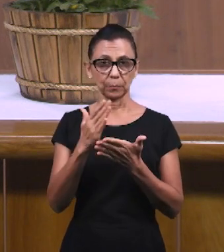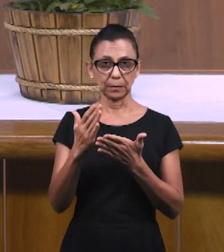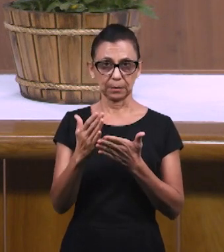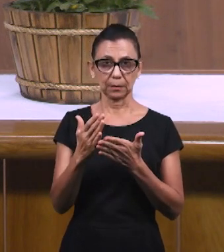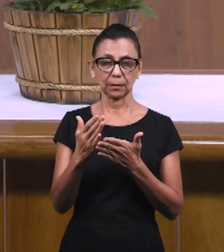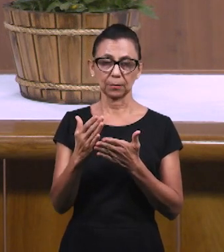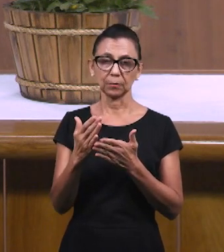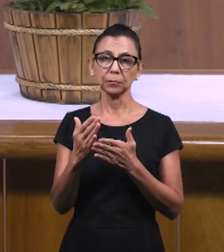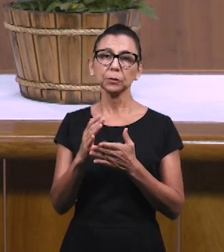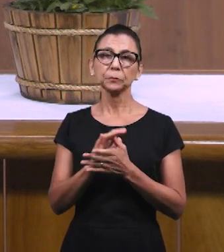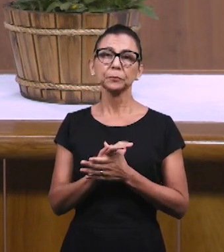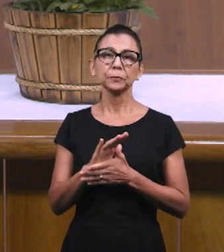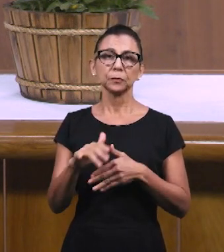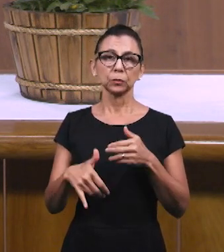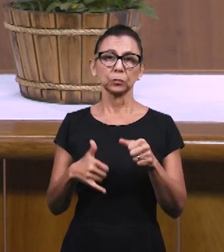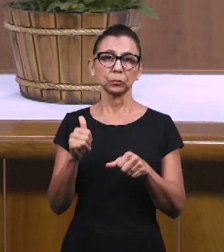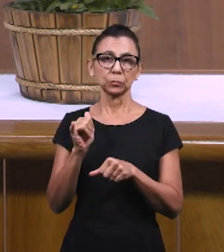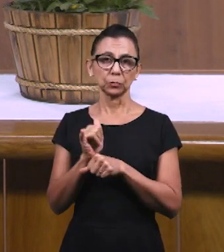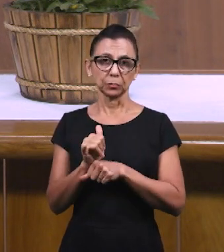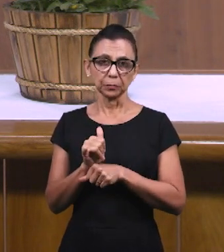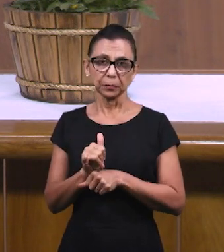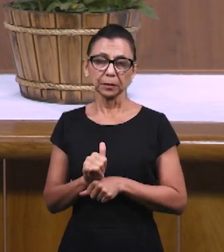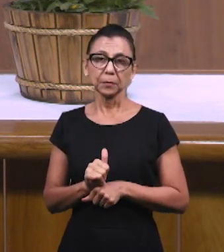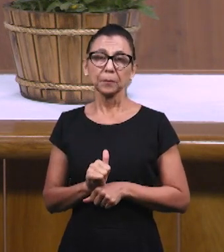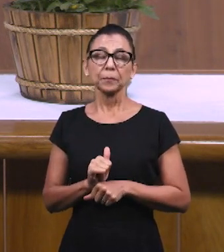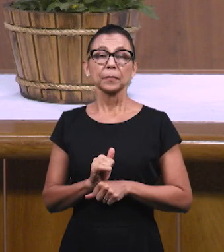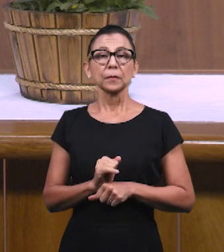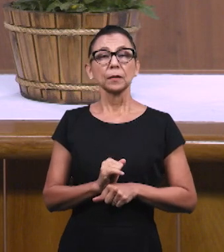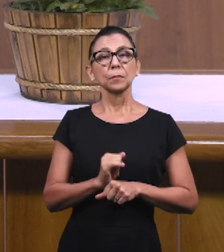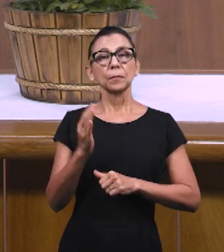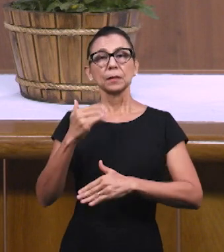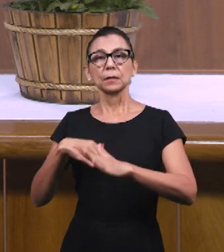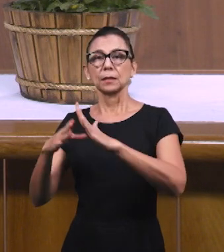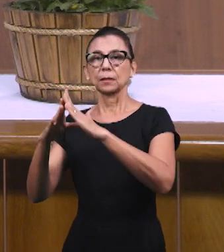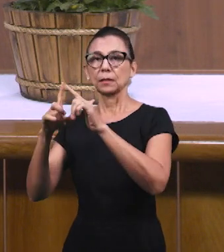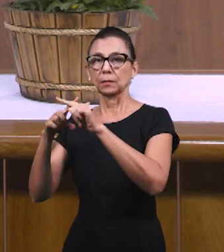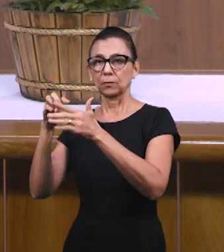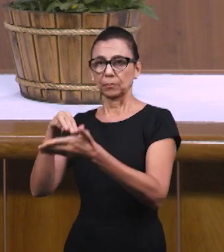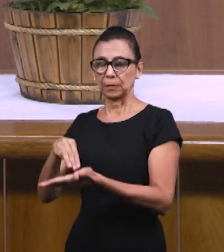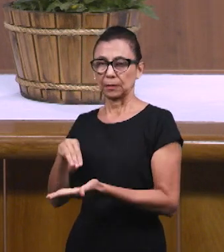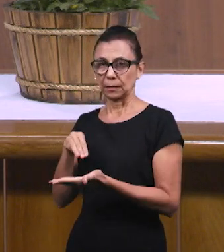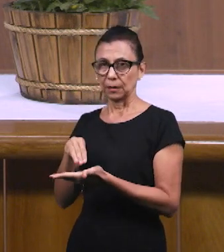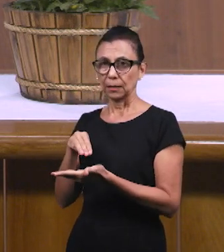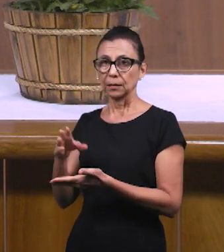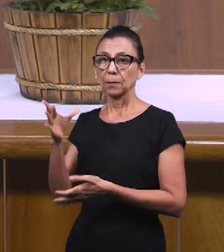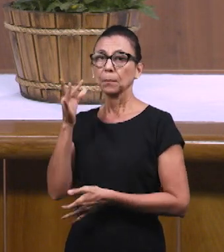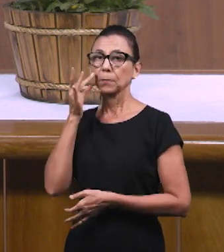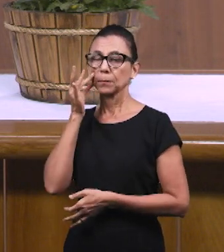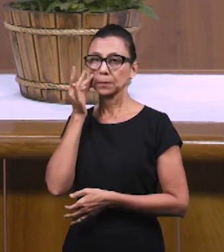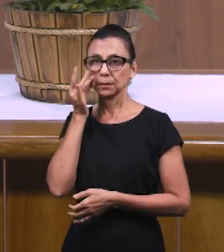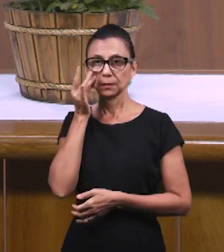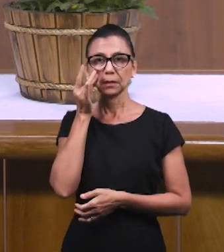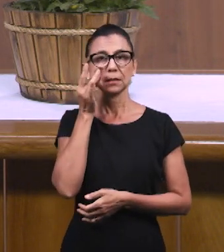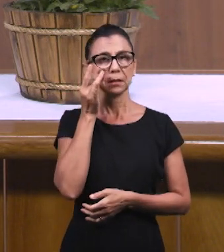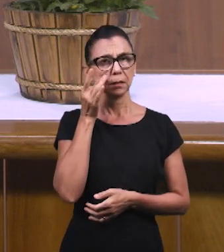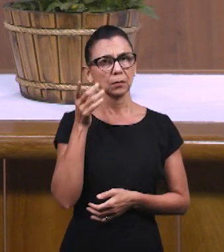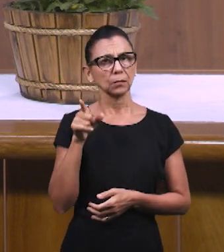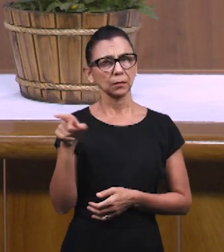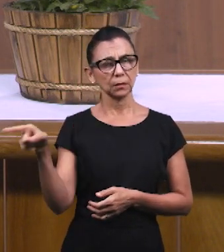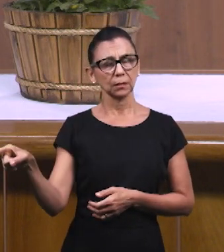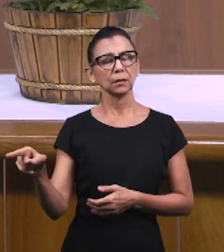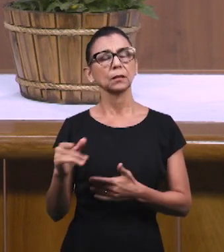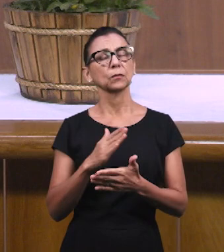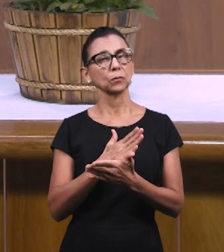commençons maintenant cette transmission vers notre canal YouTube et dans nos églises, dans les temples de l'Église chrétienne Maranatha,